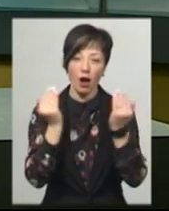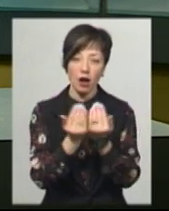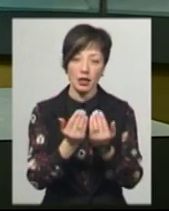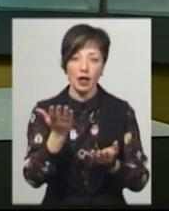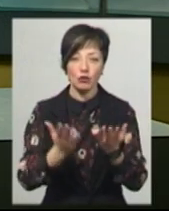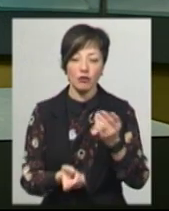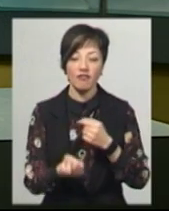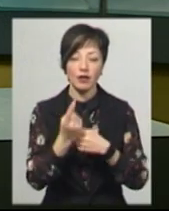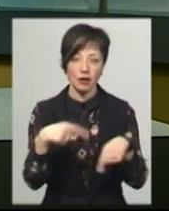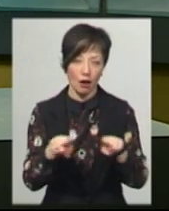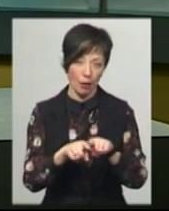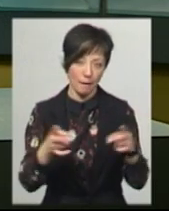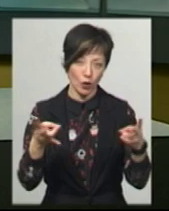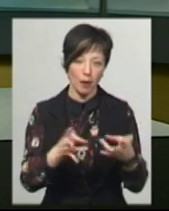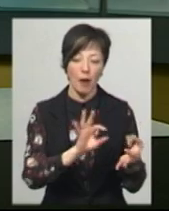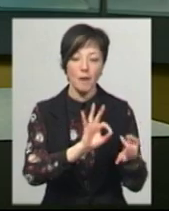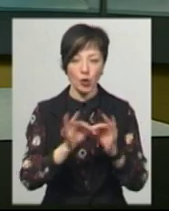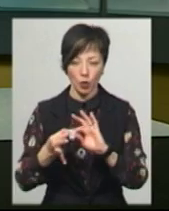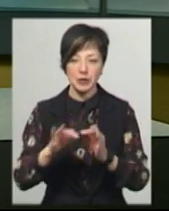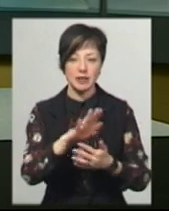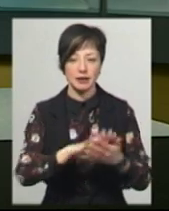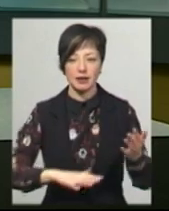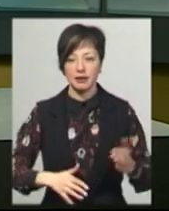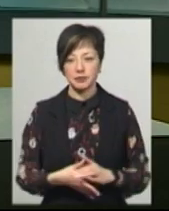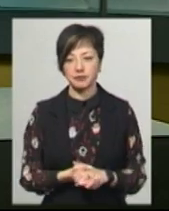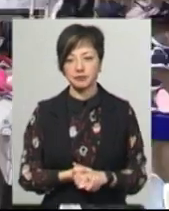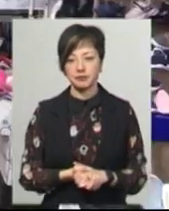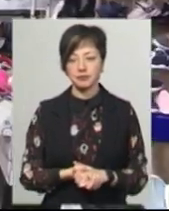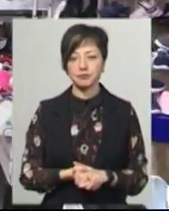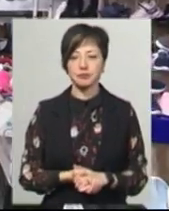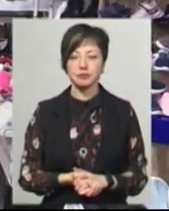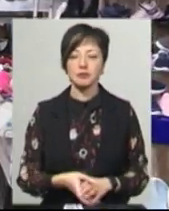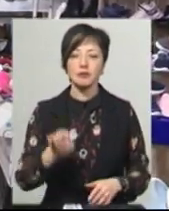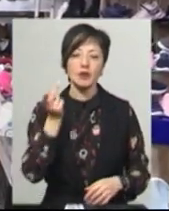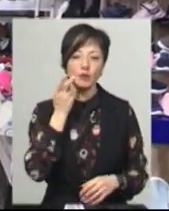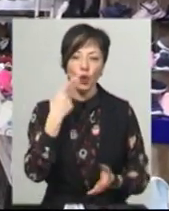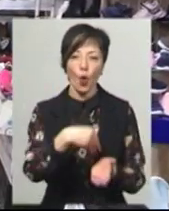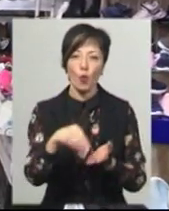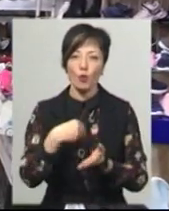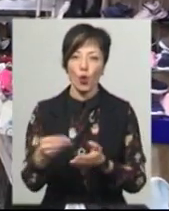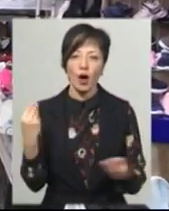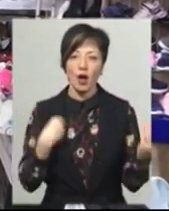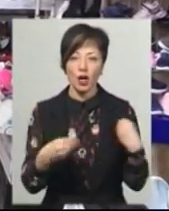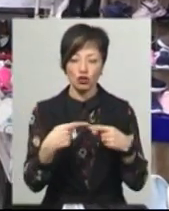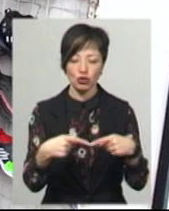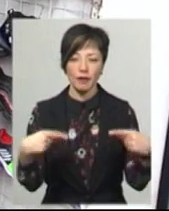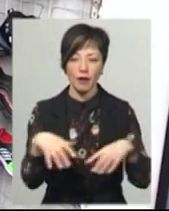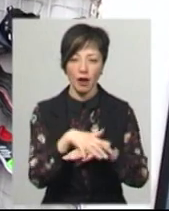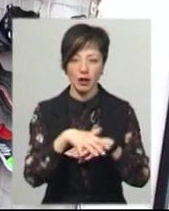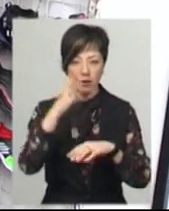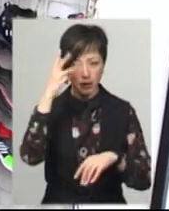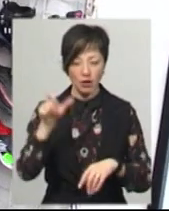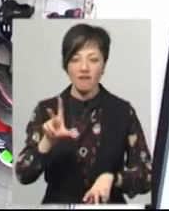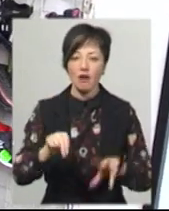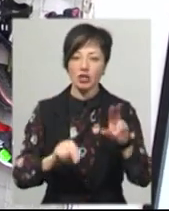якщо постане така потреба. Подробиці у сюжеті Лесі Боровець. Постійно купує речі на ринку хмельничанин Олександр.